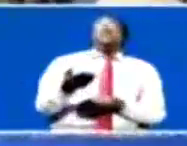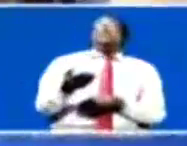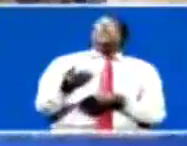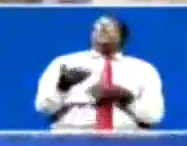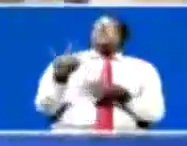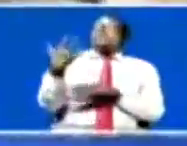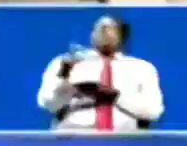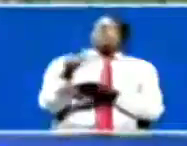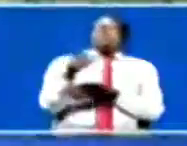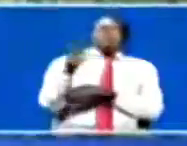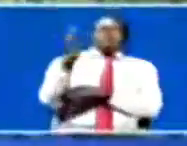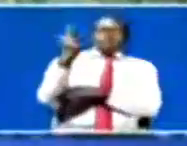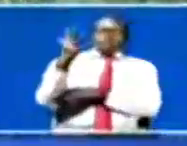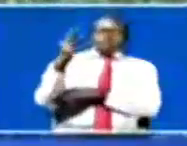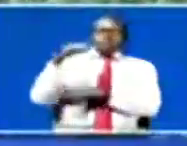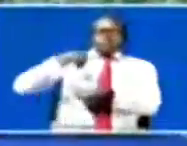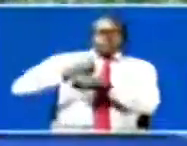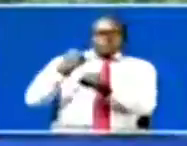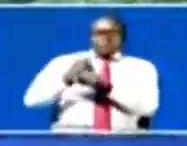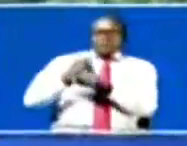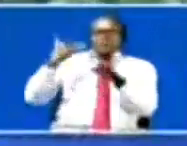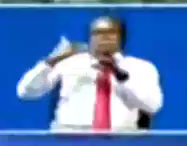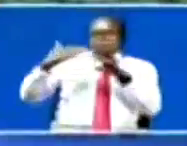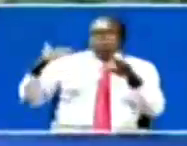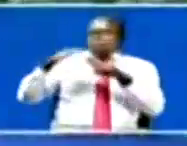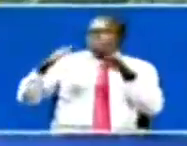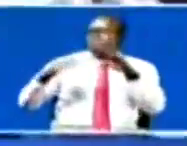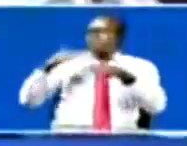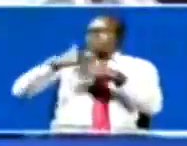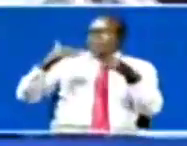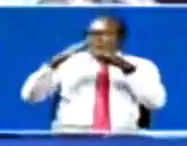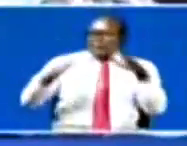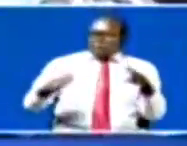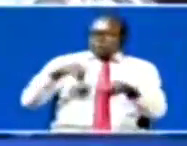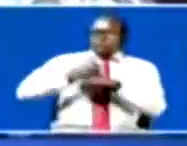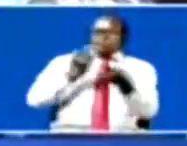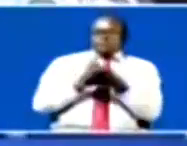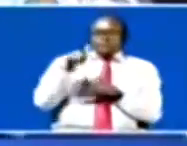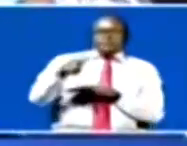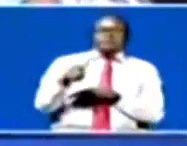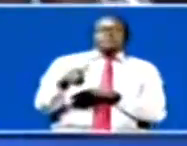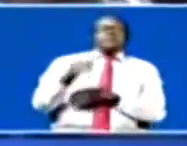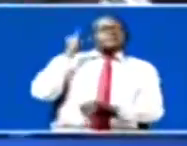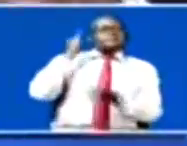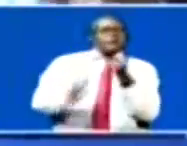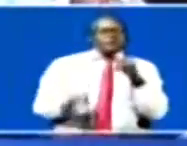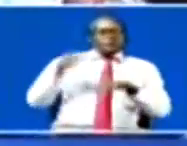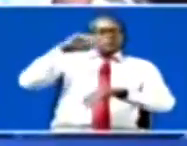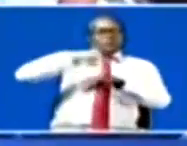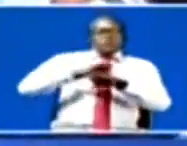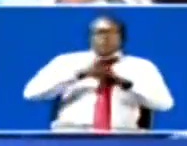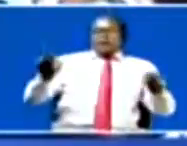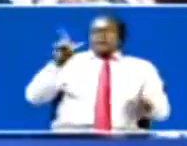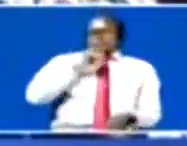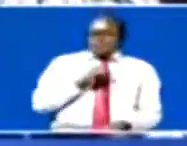watarejea kujenga nyumba ili kuhakikisha ardhi hiyo haitachukuliwa tena. Leo ni mwisho, manake tushapata shamba